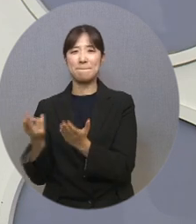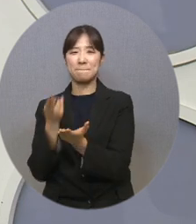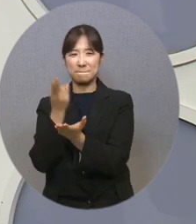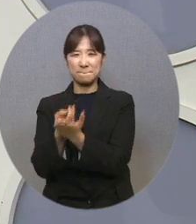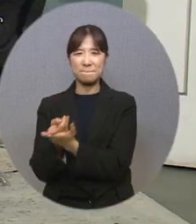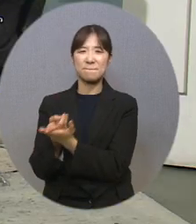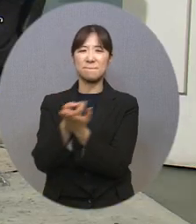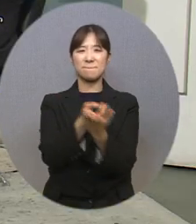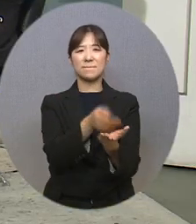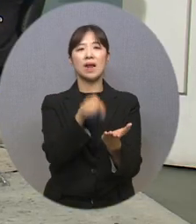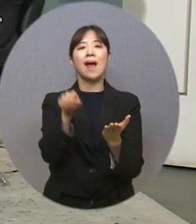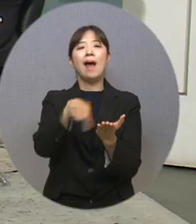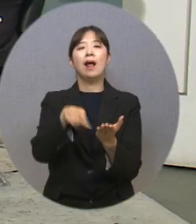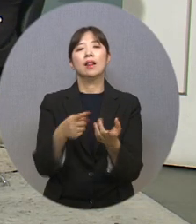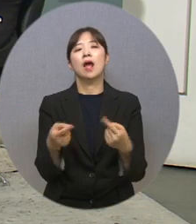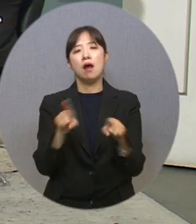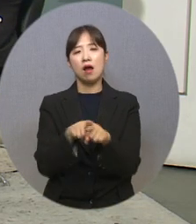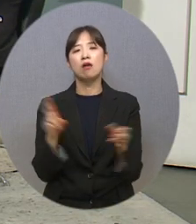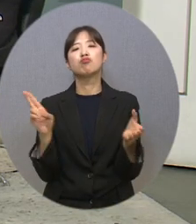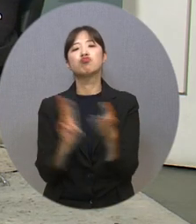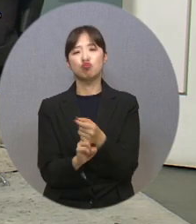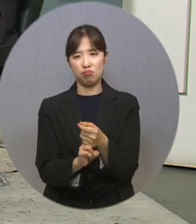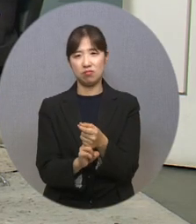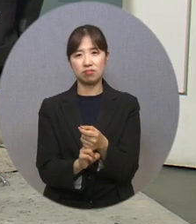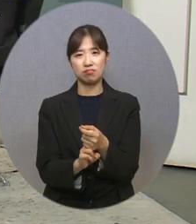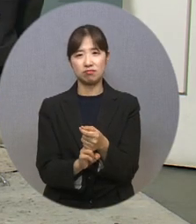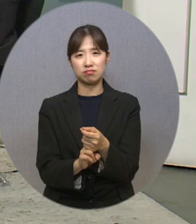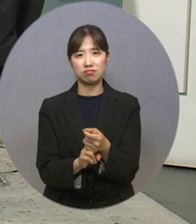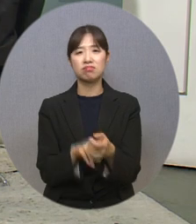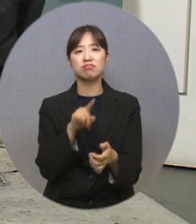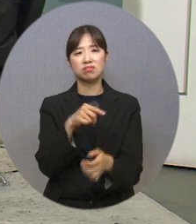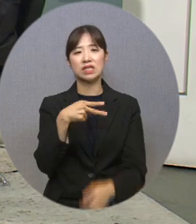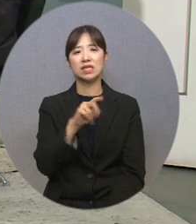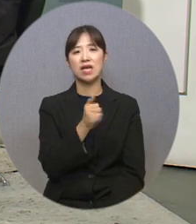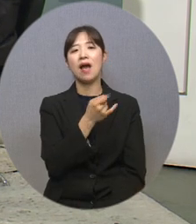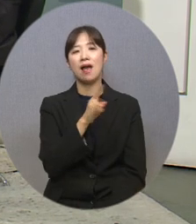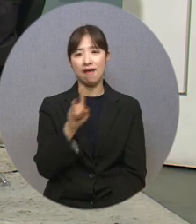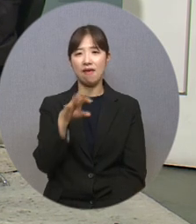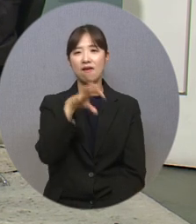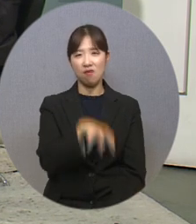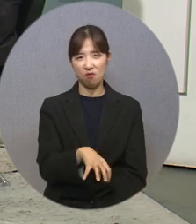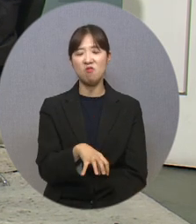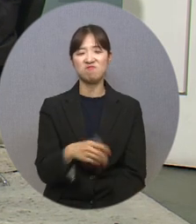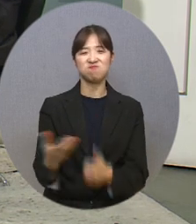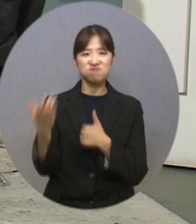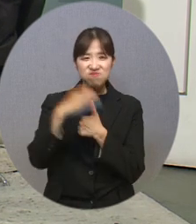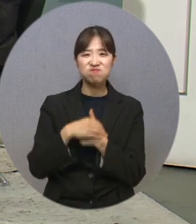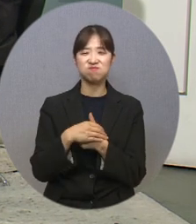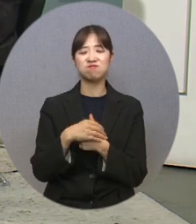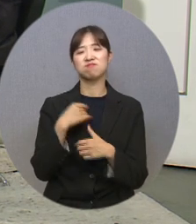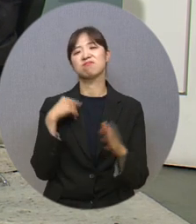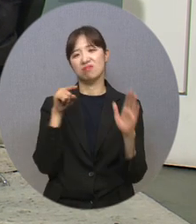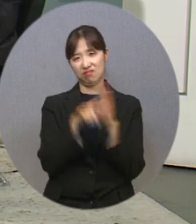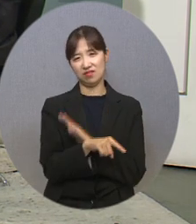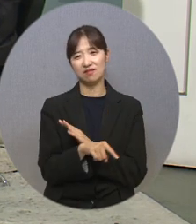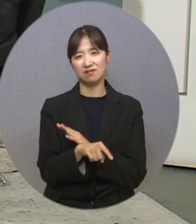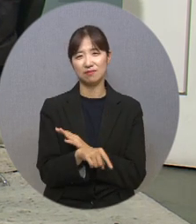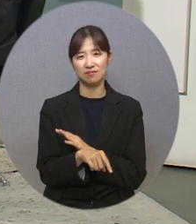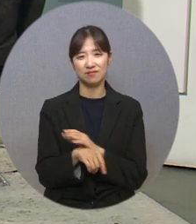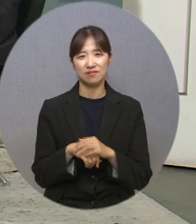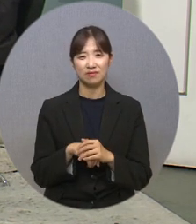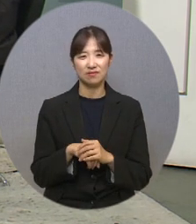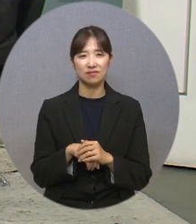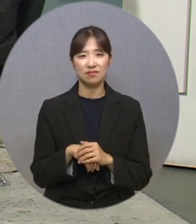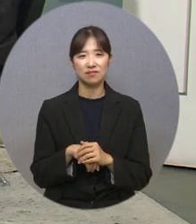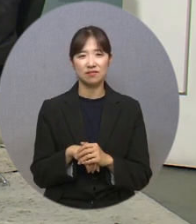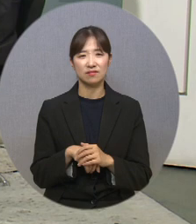보내는 시체선을 타고 그 안에 숨어서 상해 그 치마로 들어가신 분이 그분인데